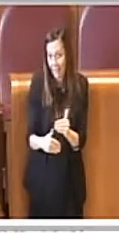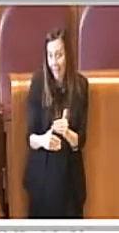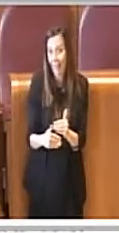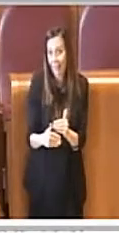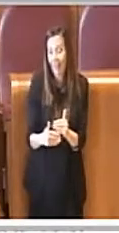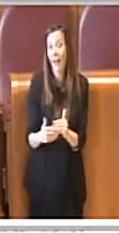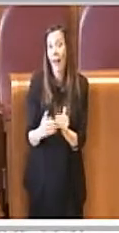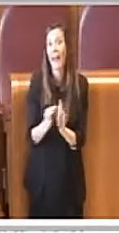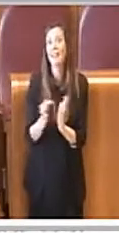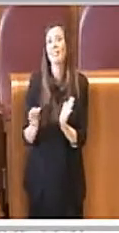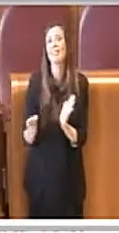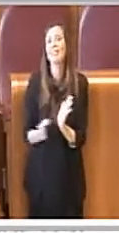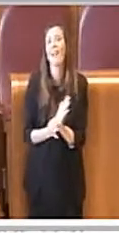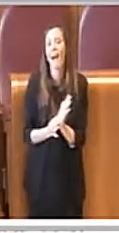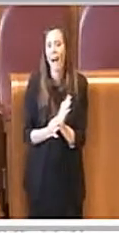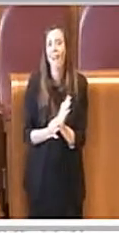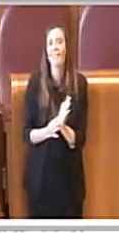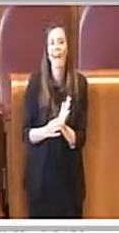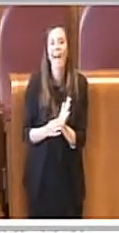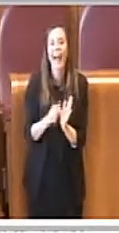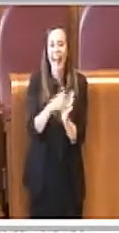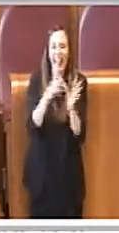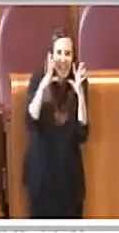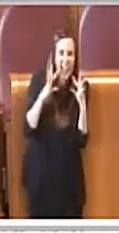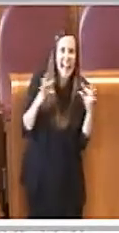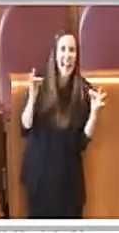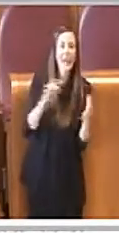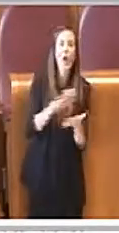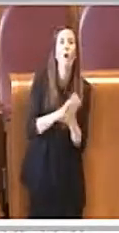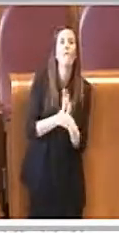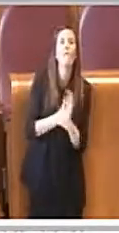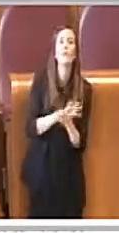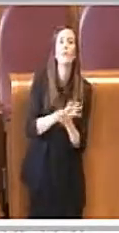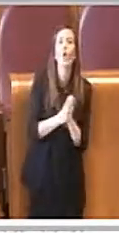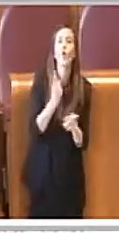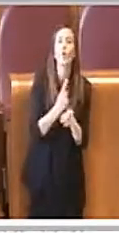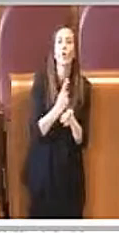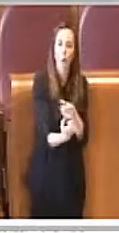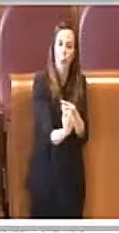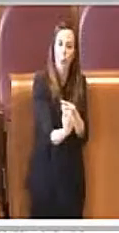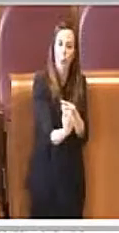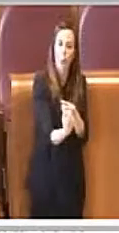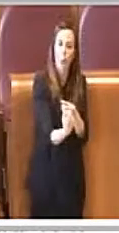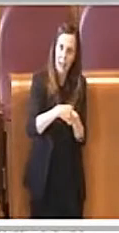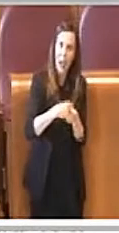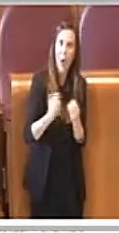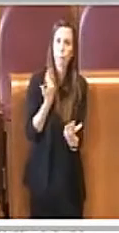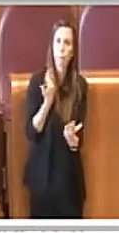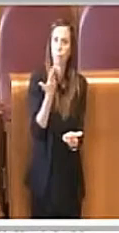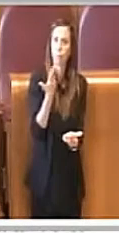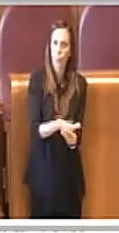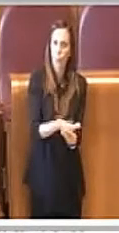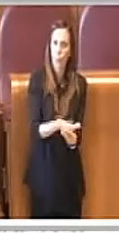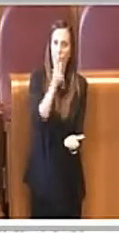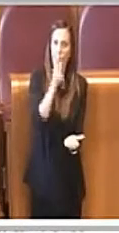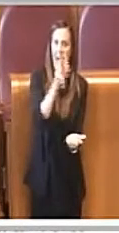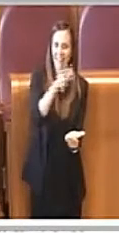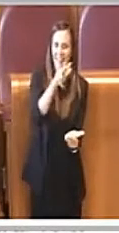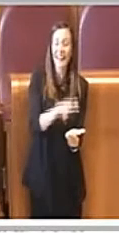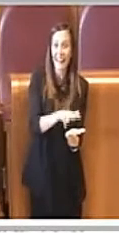la quale i nidi in convenzione avrebbero dovuto aderire o meno alla proposta